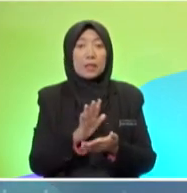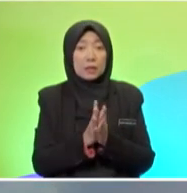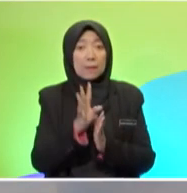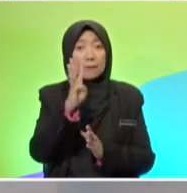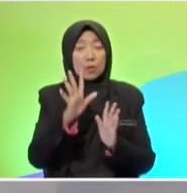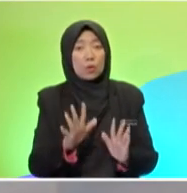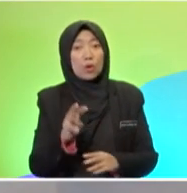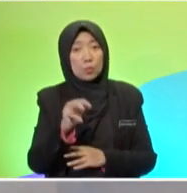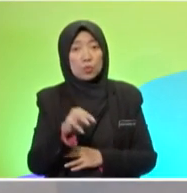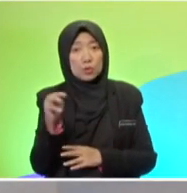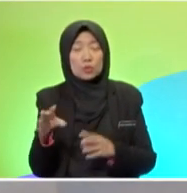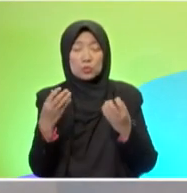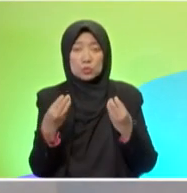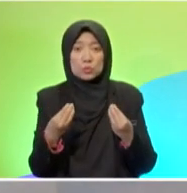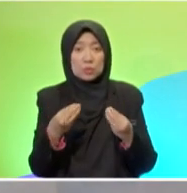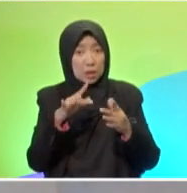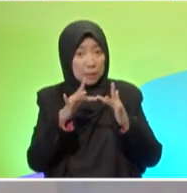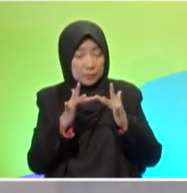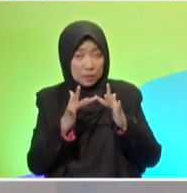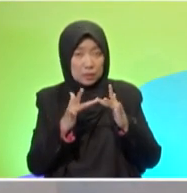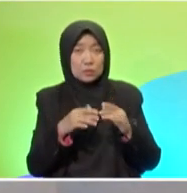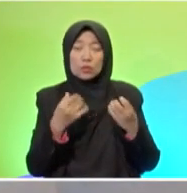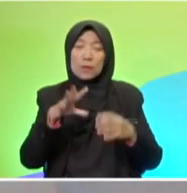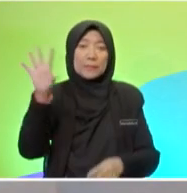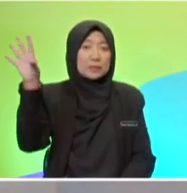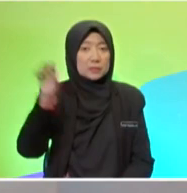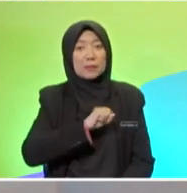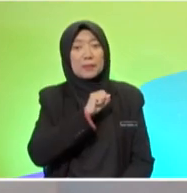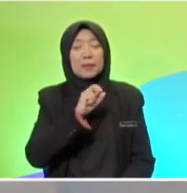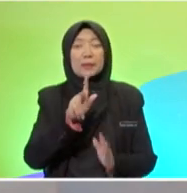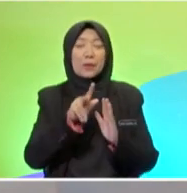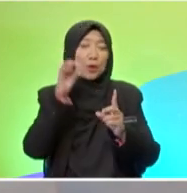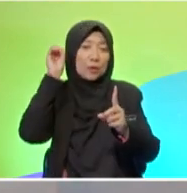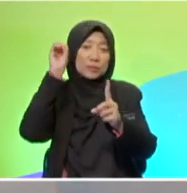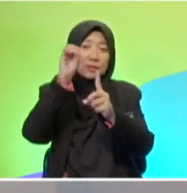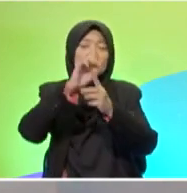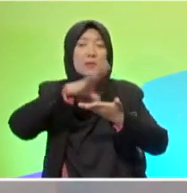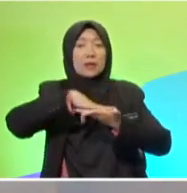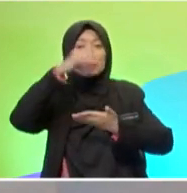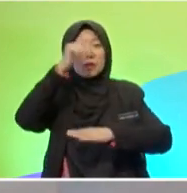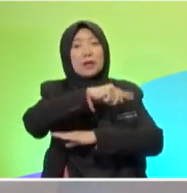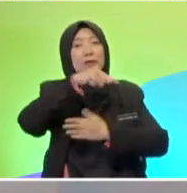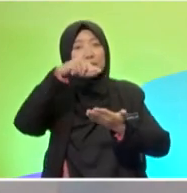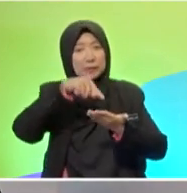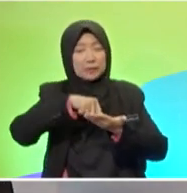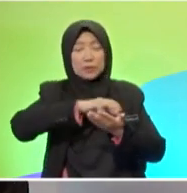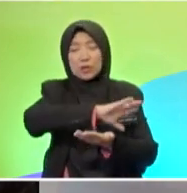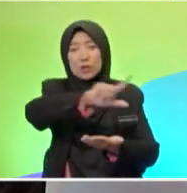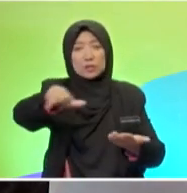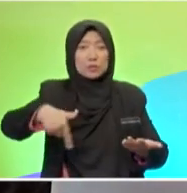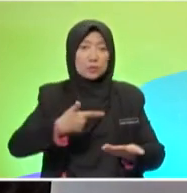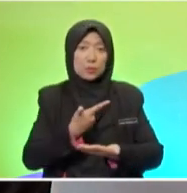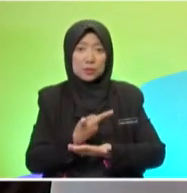di atas talian mereka sudah mencapai objektif pembelajaran yang kita tetapkan pada hari ini dan secara keseluruhannya